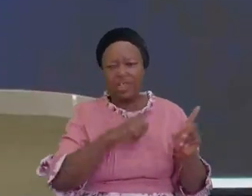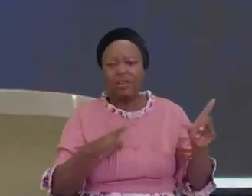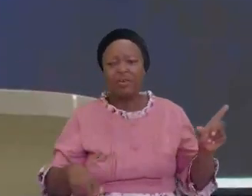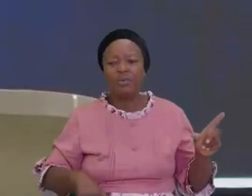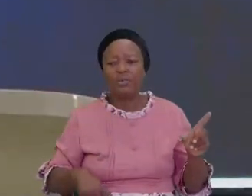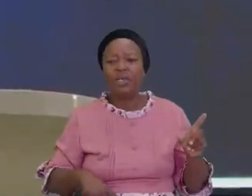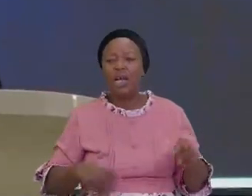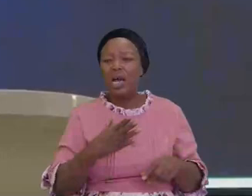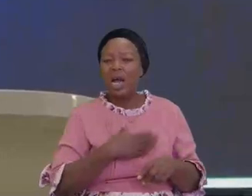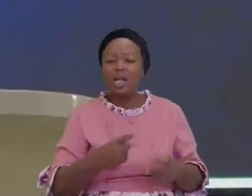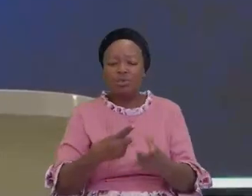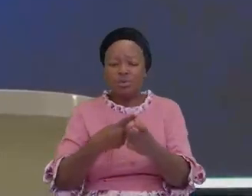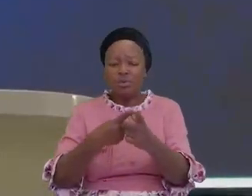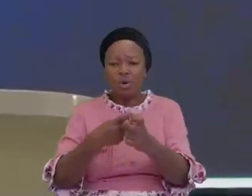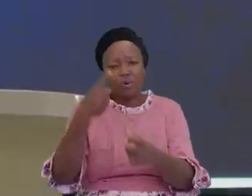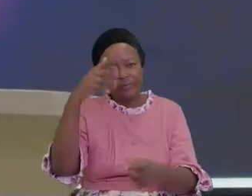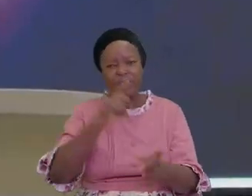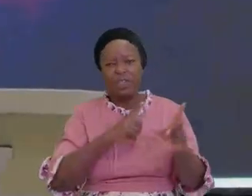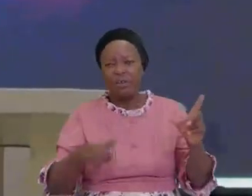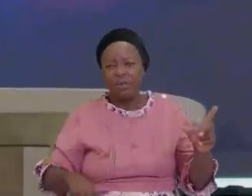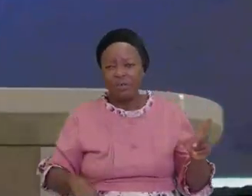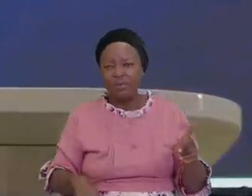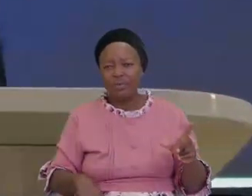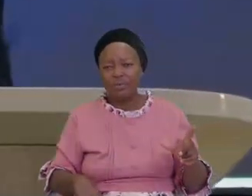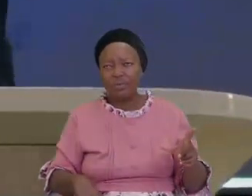Bouge pour le Seigneur. Cours pour le Seigneur.